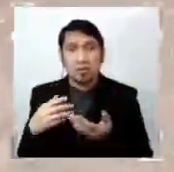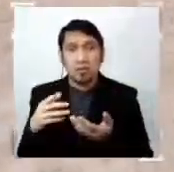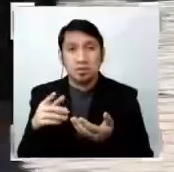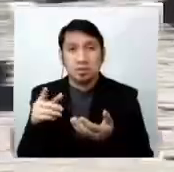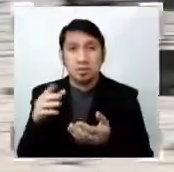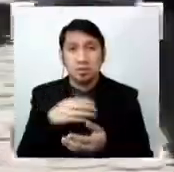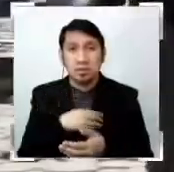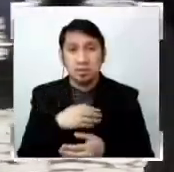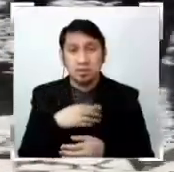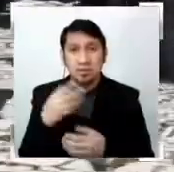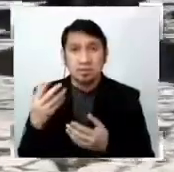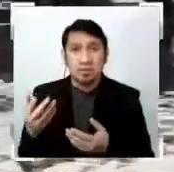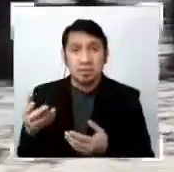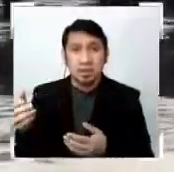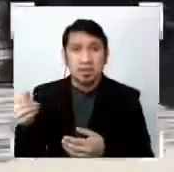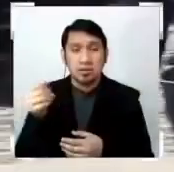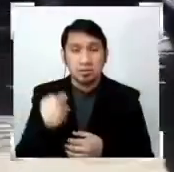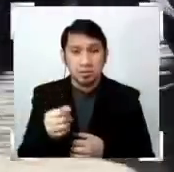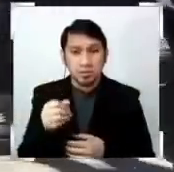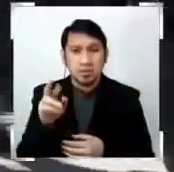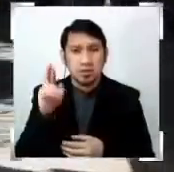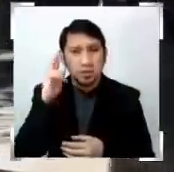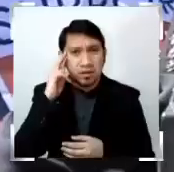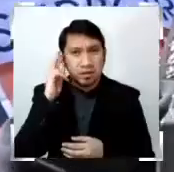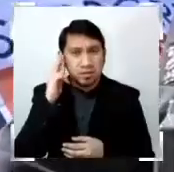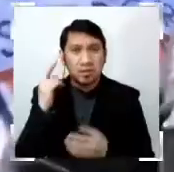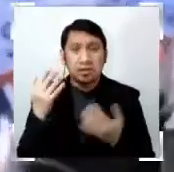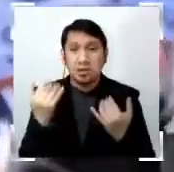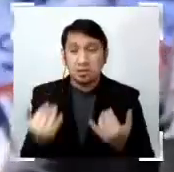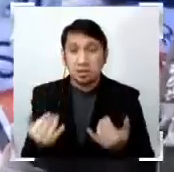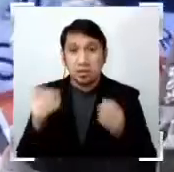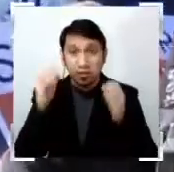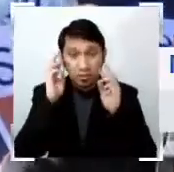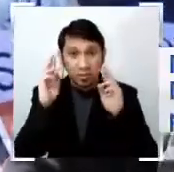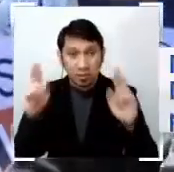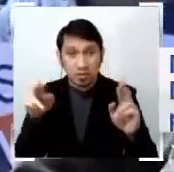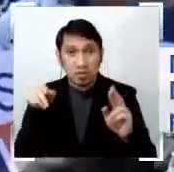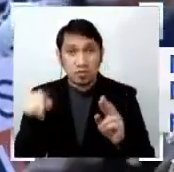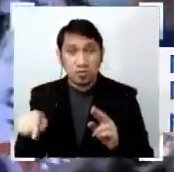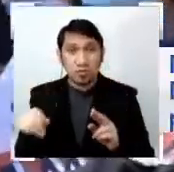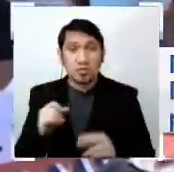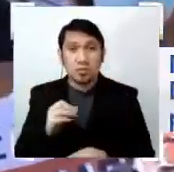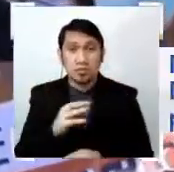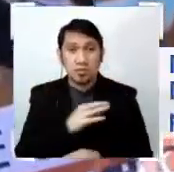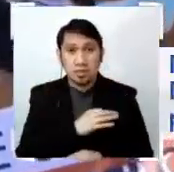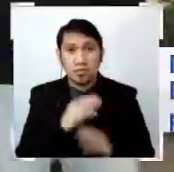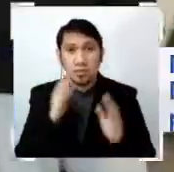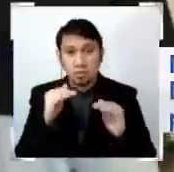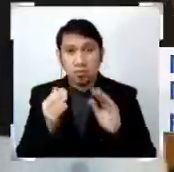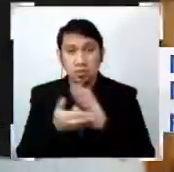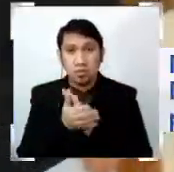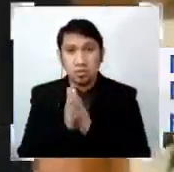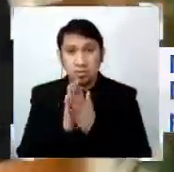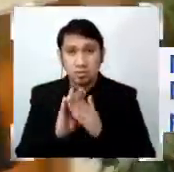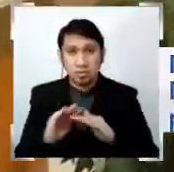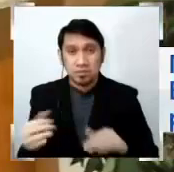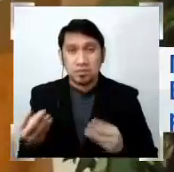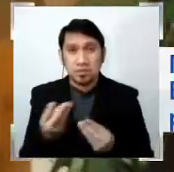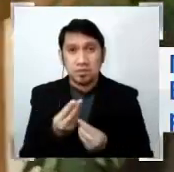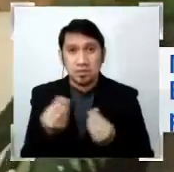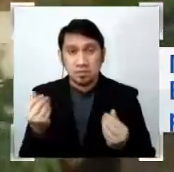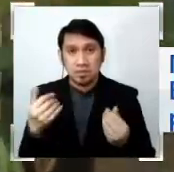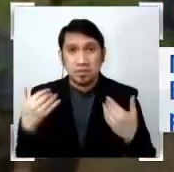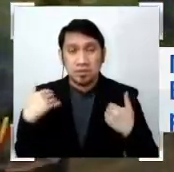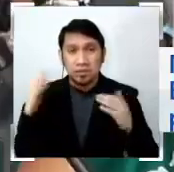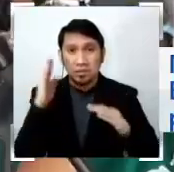Banaag. Paghimok ni Baguio City Mayor Benjamin Magalong sa mga empleyado ng Beneco, maging mapayapa habang nire-resolve ang sigalot na nagdulot na raw ng